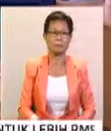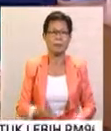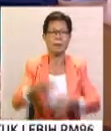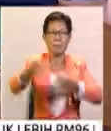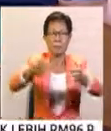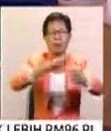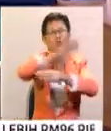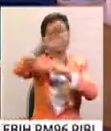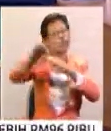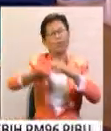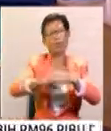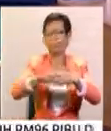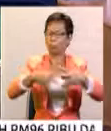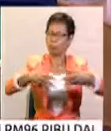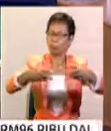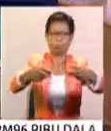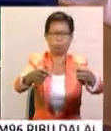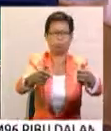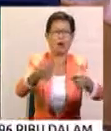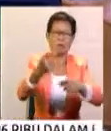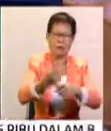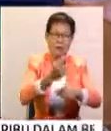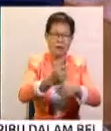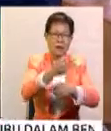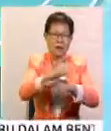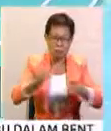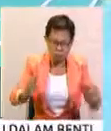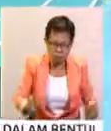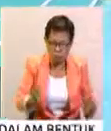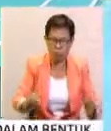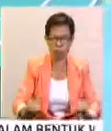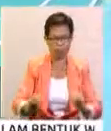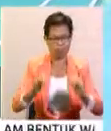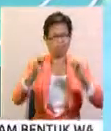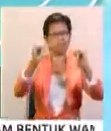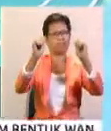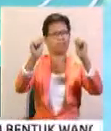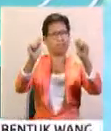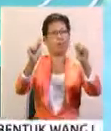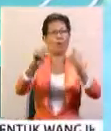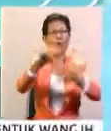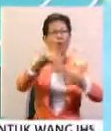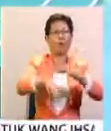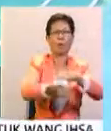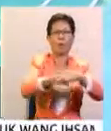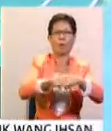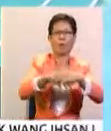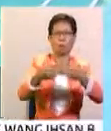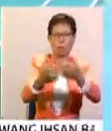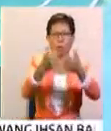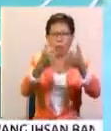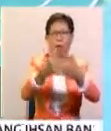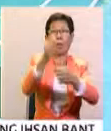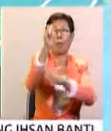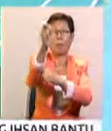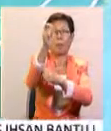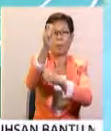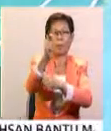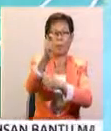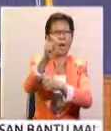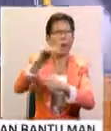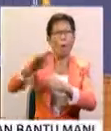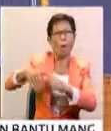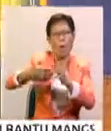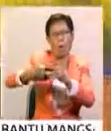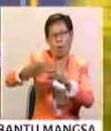Menjelaskan segalanya berjalan lancar terutama dari segi latihan dan motivasi pada tahap terbaik walaupun undian kejohanan badminton tertua dunia itu masih belum